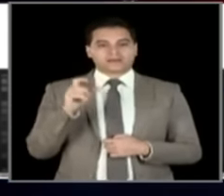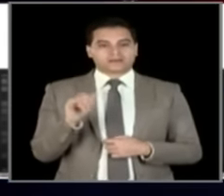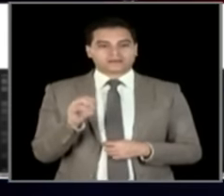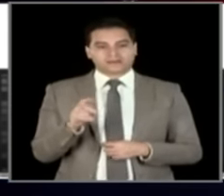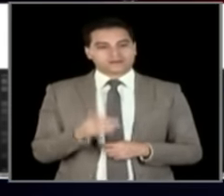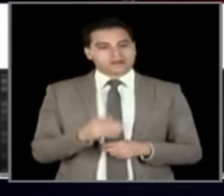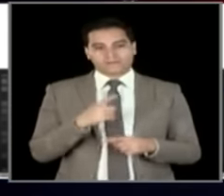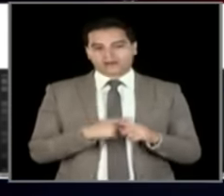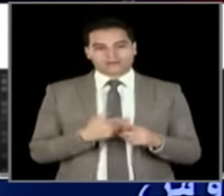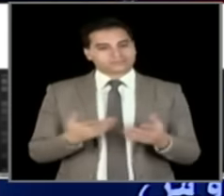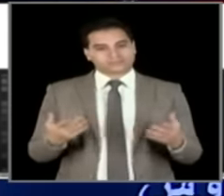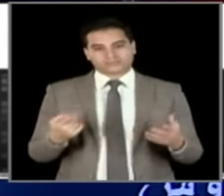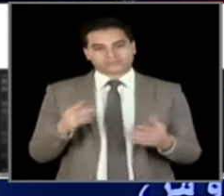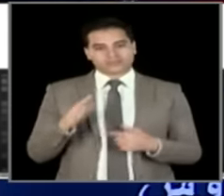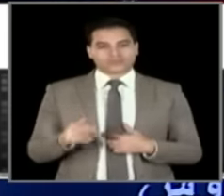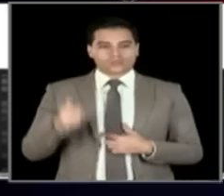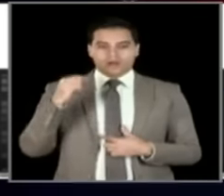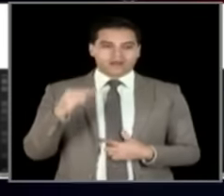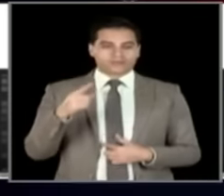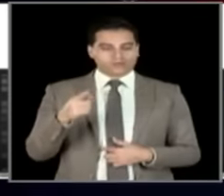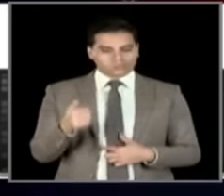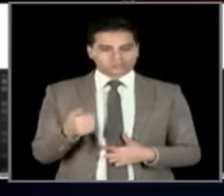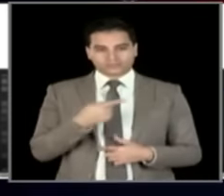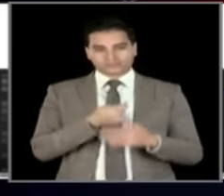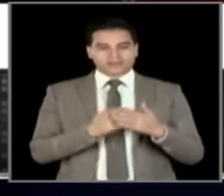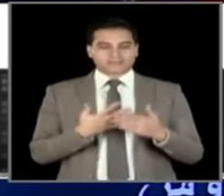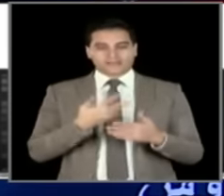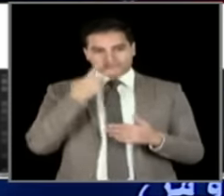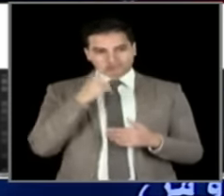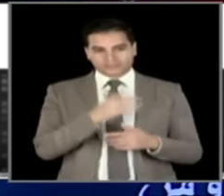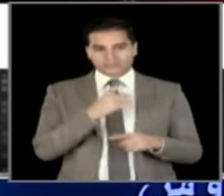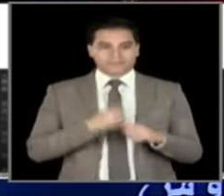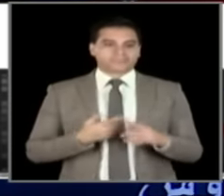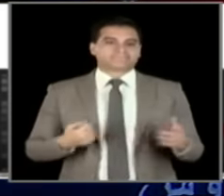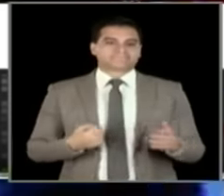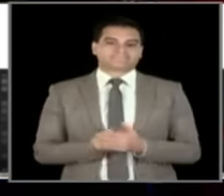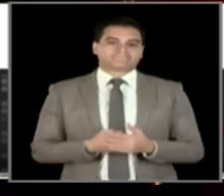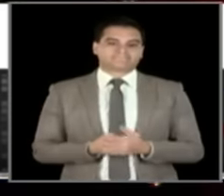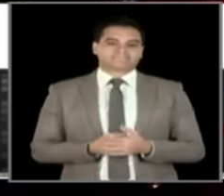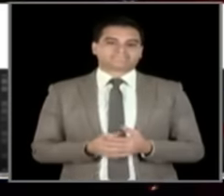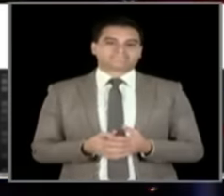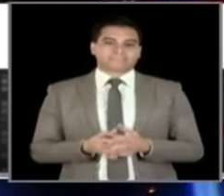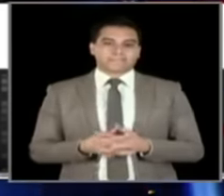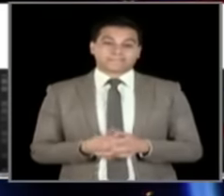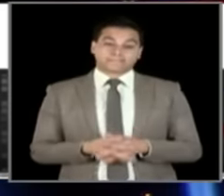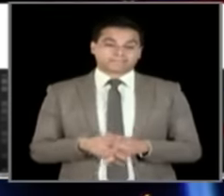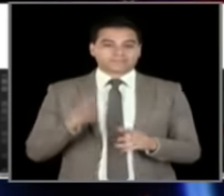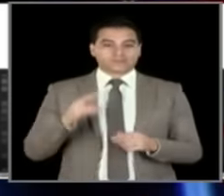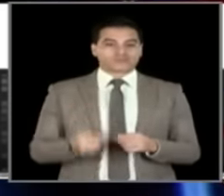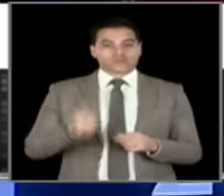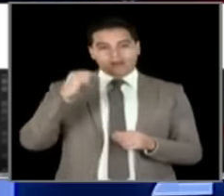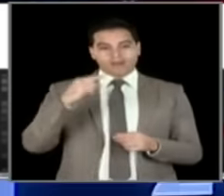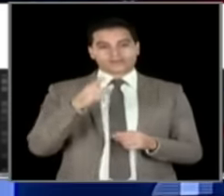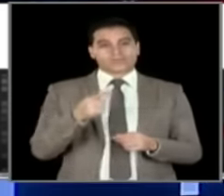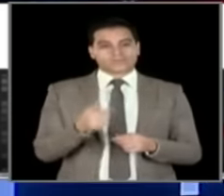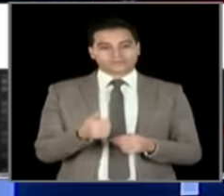البويهية. سعاد عندها الإجابة، حسن عروس طبعاً ناقص 5 نقط. إجابة خاطئة. يا سعاد، الإجابة